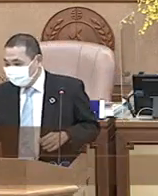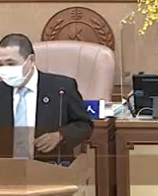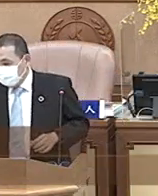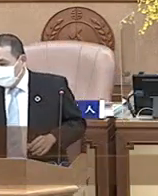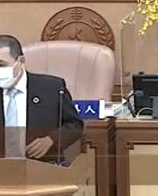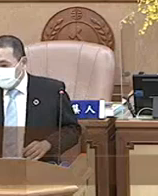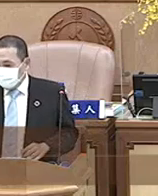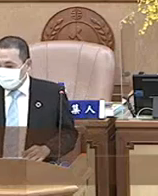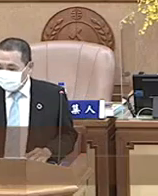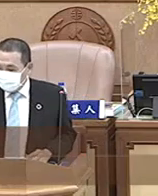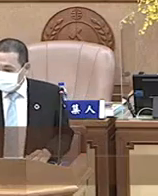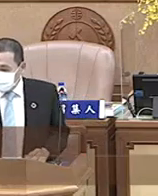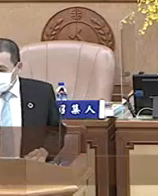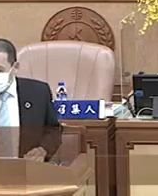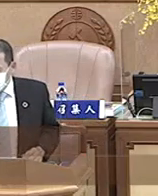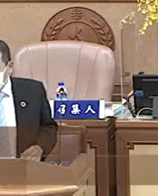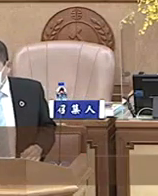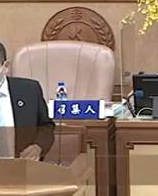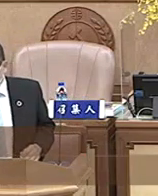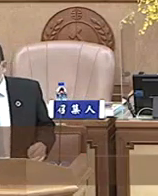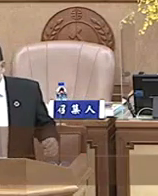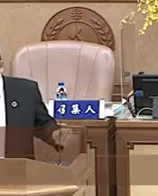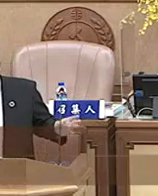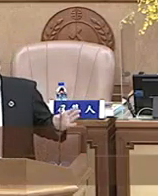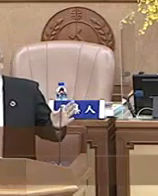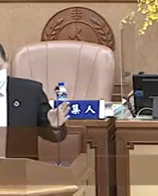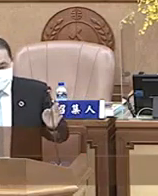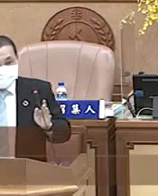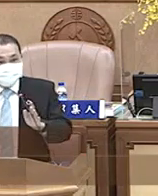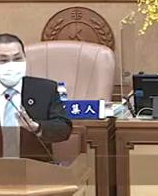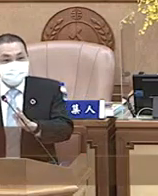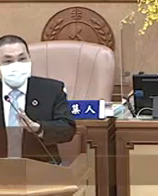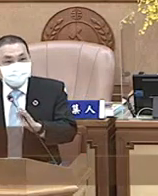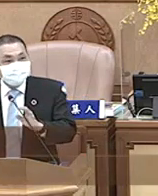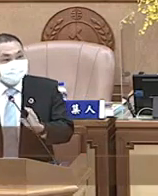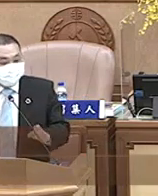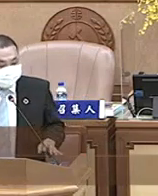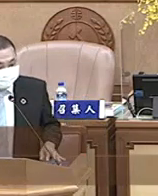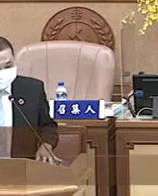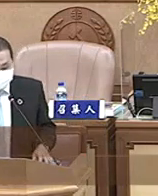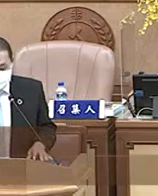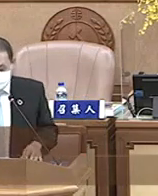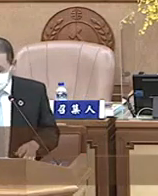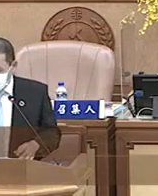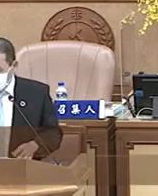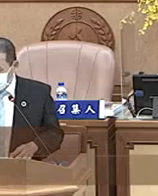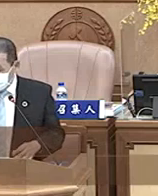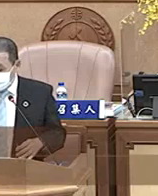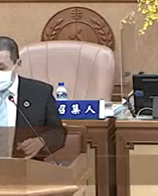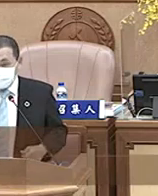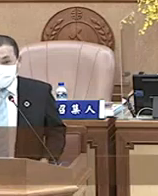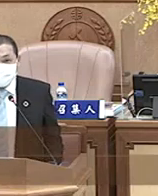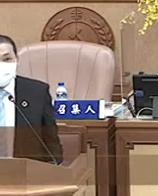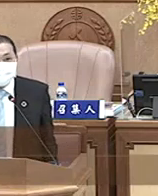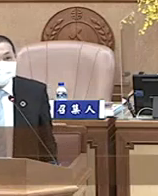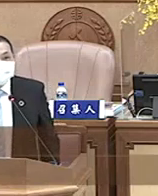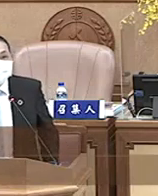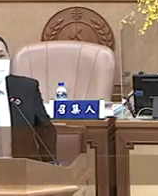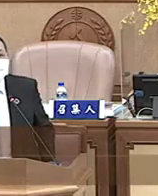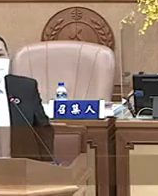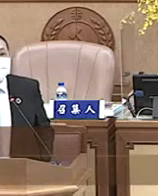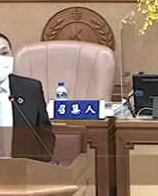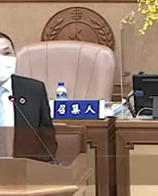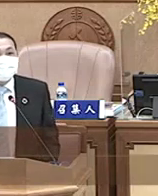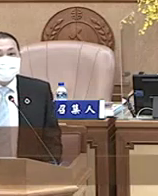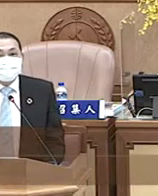战。那本组今天就在这边，在进行相关议题之前，就针对这个不可回避的挑战，我